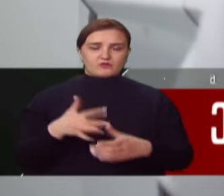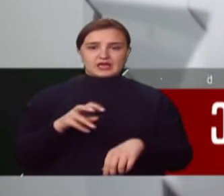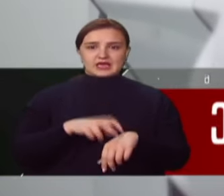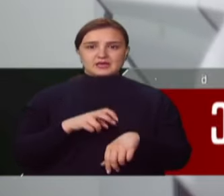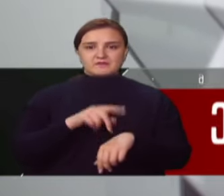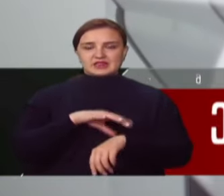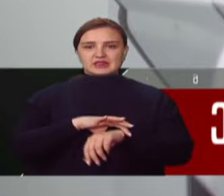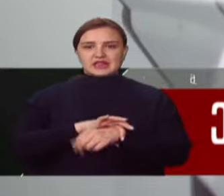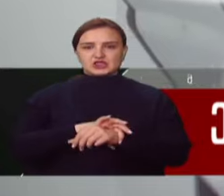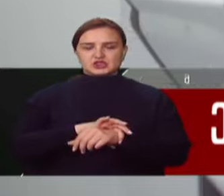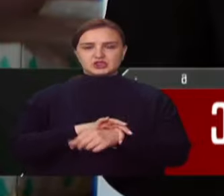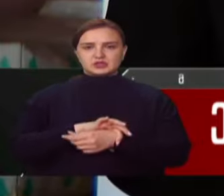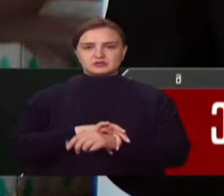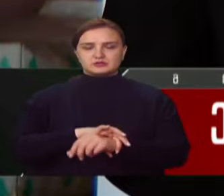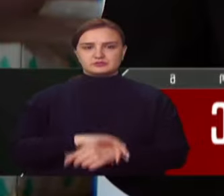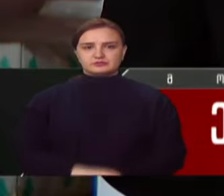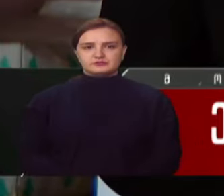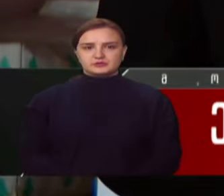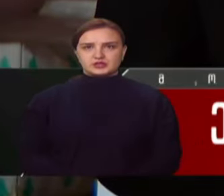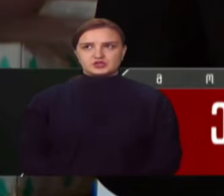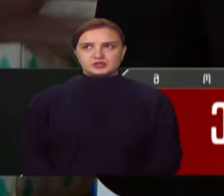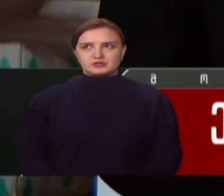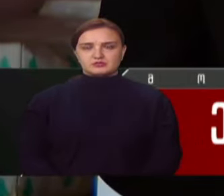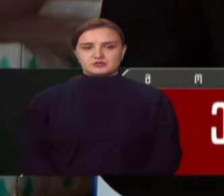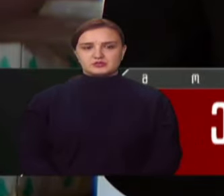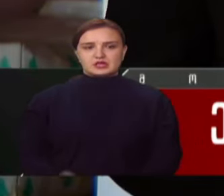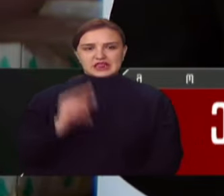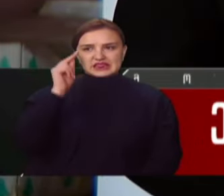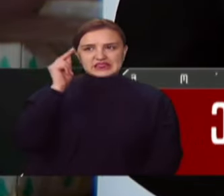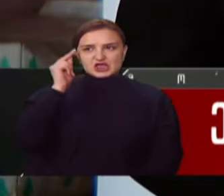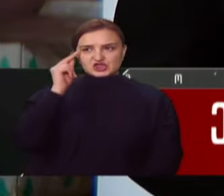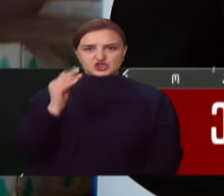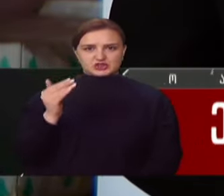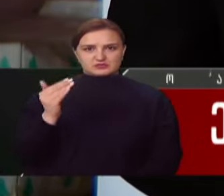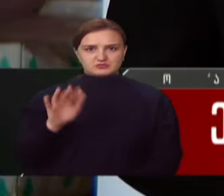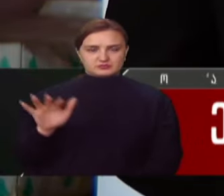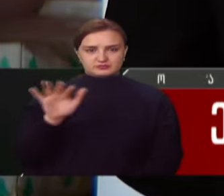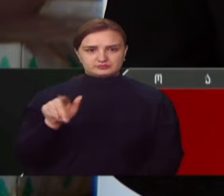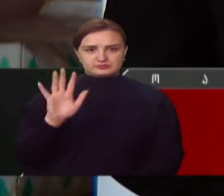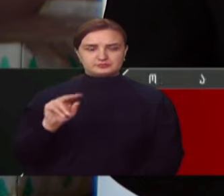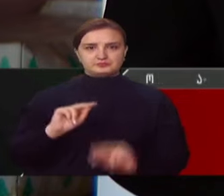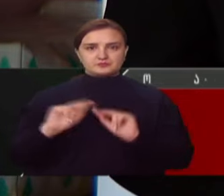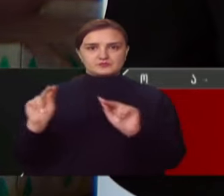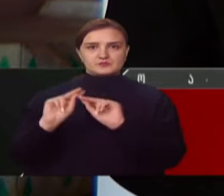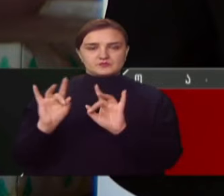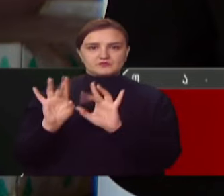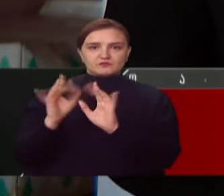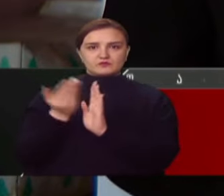ტაჯიკ კოლეგებს გადაამზადებენ. ძუძუს რადიოლოგიის მიმართულებით გაივლიან ისინი ტრენინგს, მათ